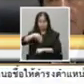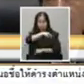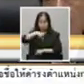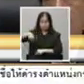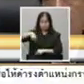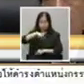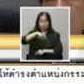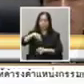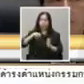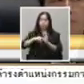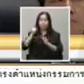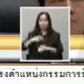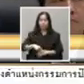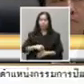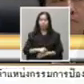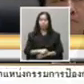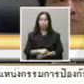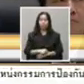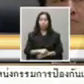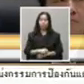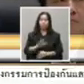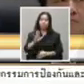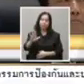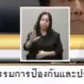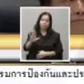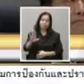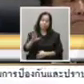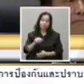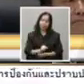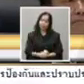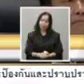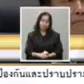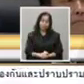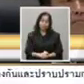ครับ ท่านเสรีครับ